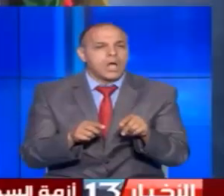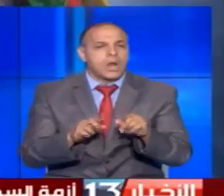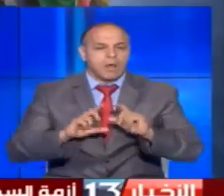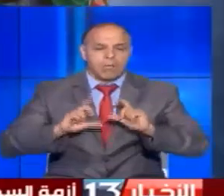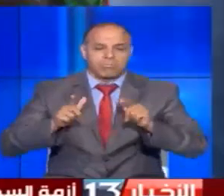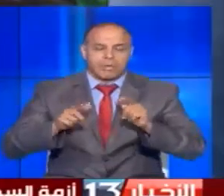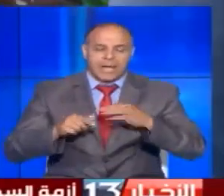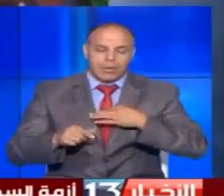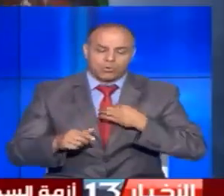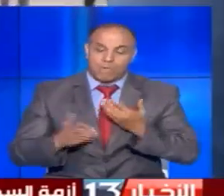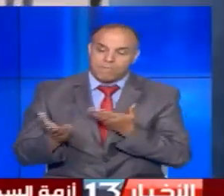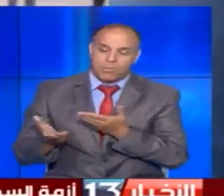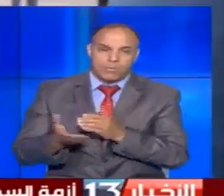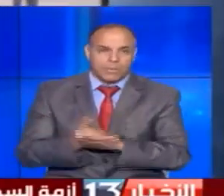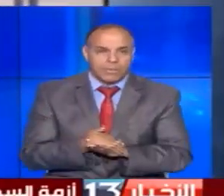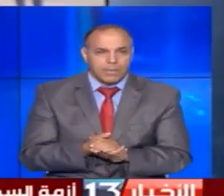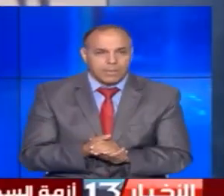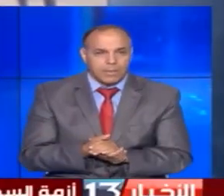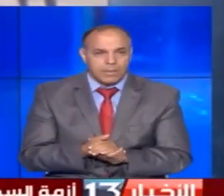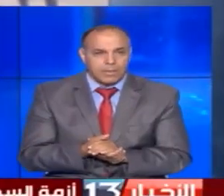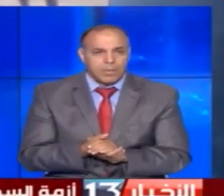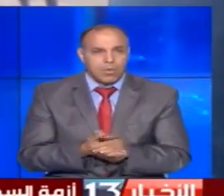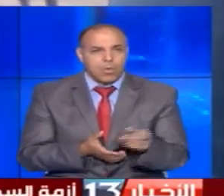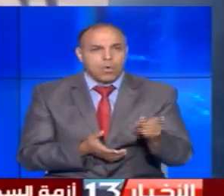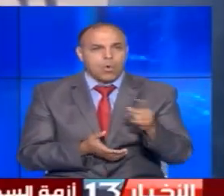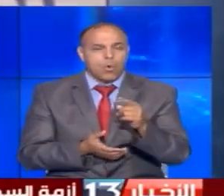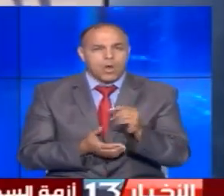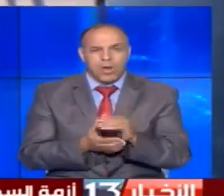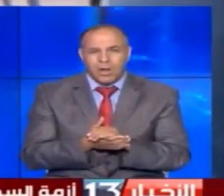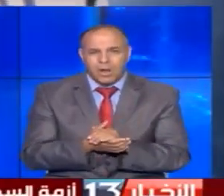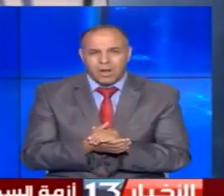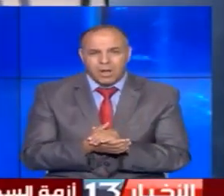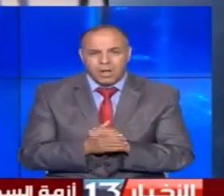الى المدنيين والمطالبه زوار